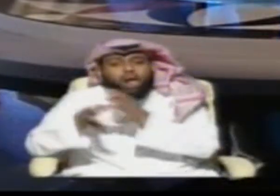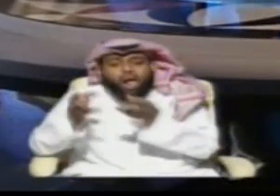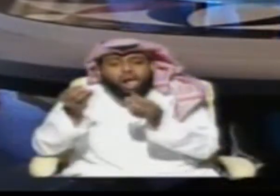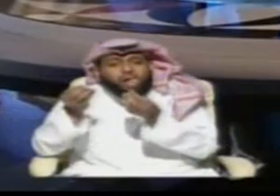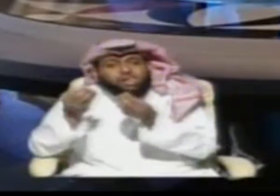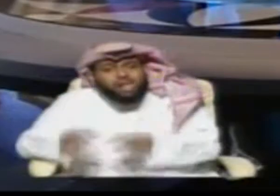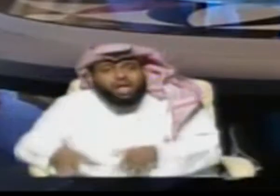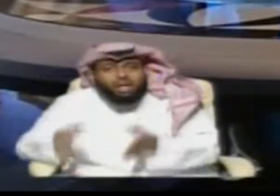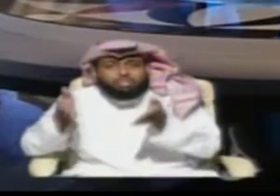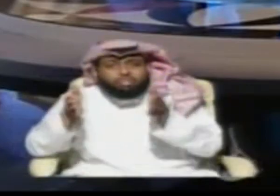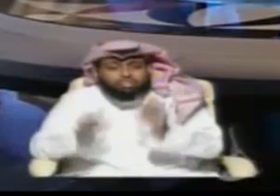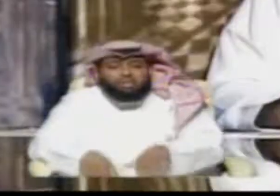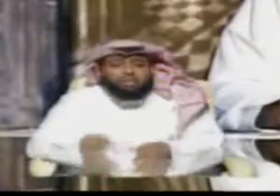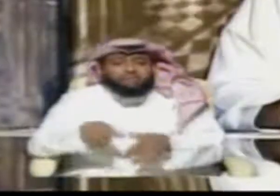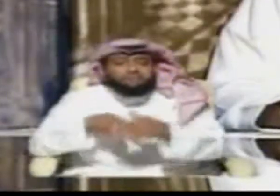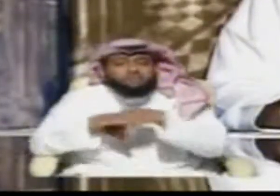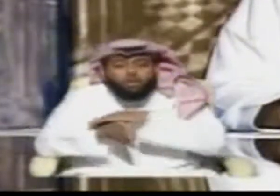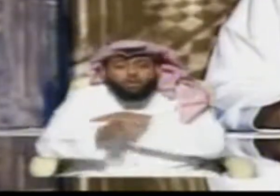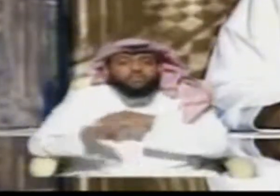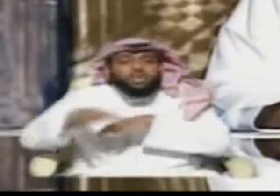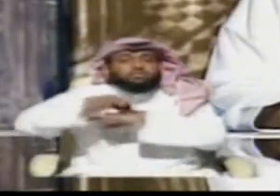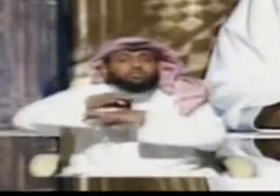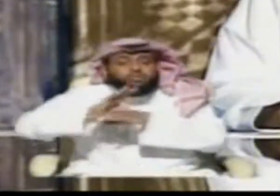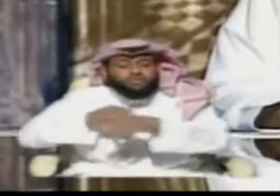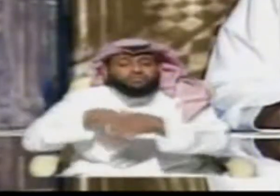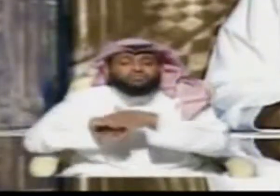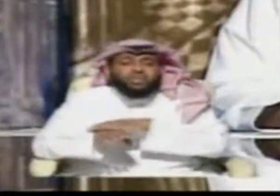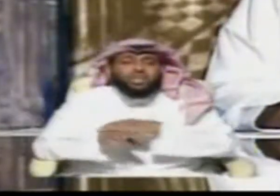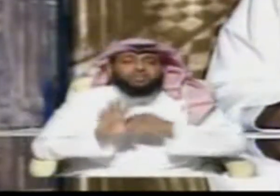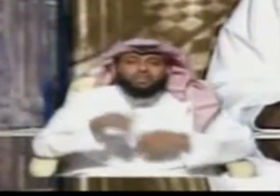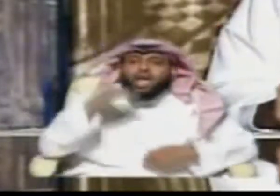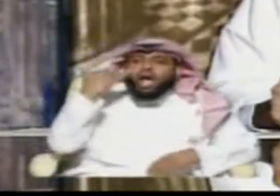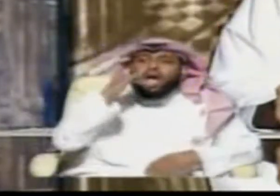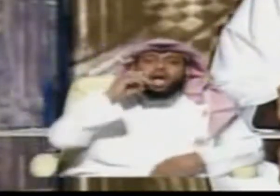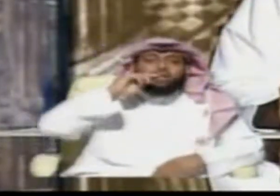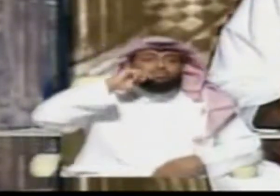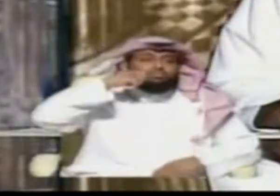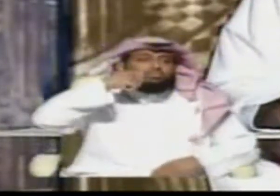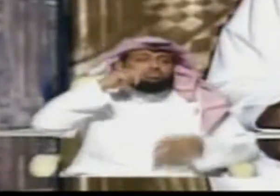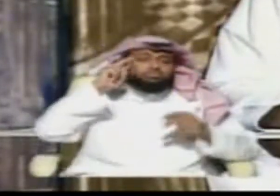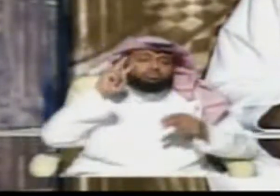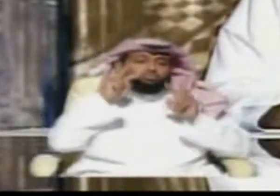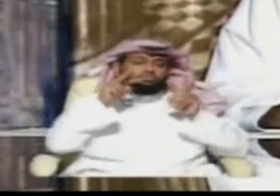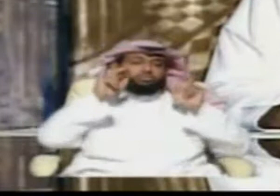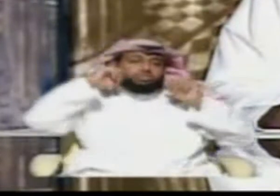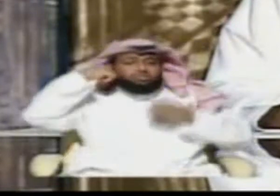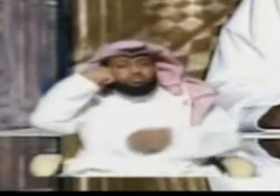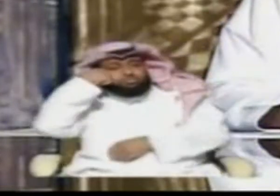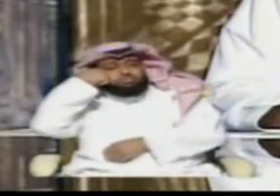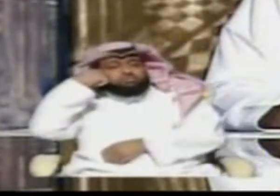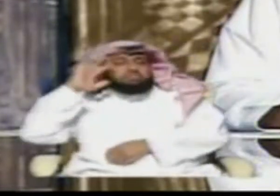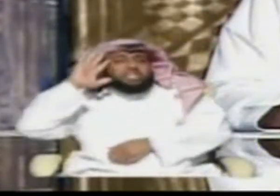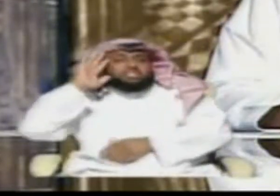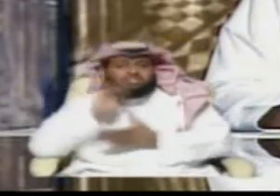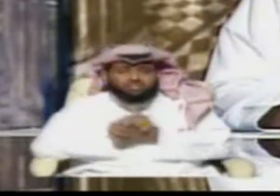البيوت. يتم ذلك في ظل تواطؤ عربي كبير وصمت مخجل للأسف